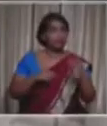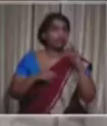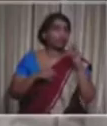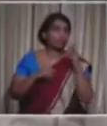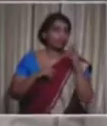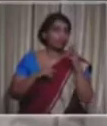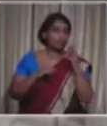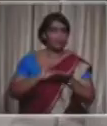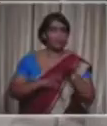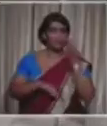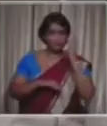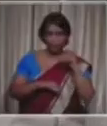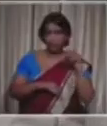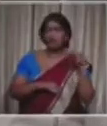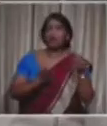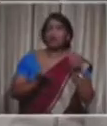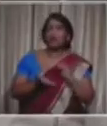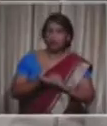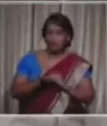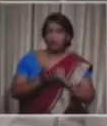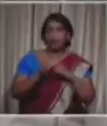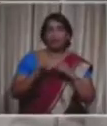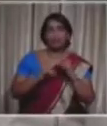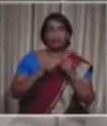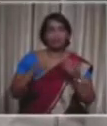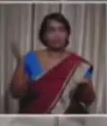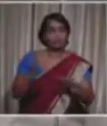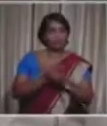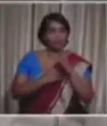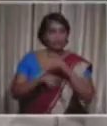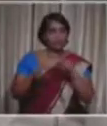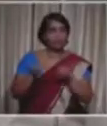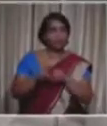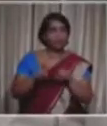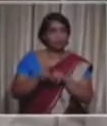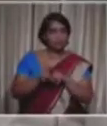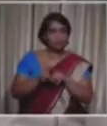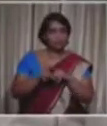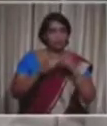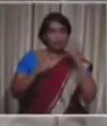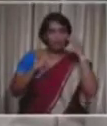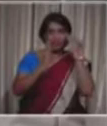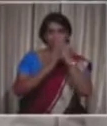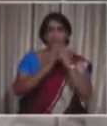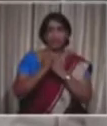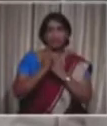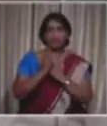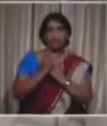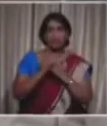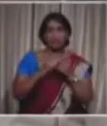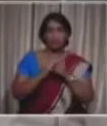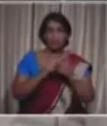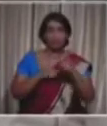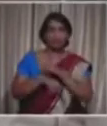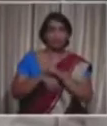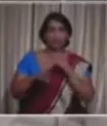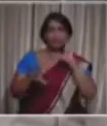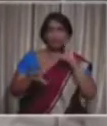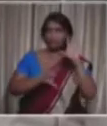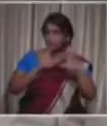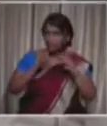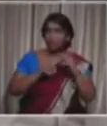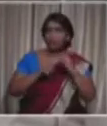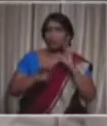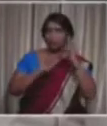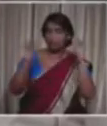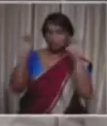300කට මදක් වැඩි ප්‍රමාණයක් නැවත ආයතුම් කරලා තිනවා. ලබන සතියේ අපි ප්‍රායෝගික පරීක්ෂණ අවසන් කරනවා. මේ වෙනකොට අනිත් ඒවා දත්ත සියල්ල එන්ටර්